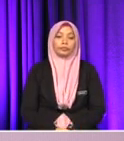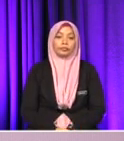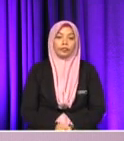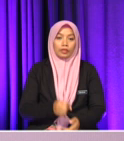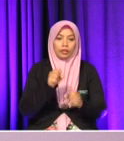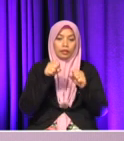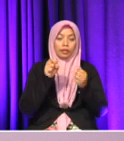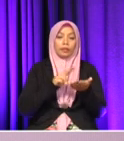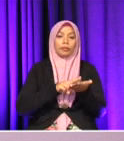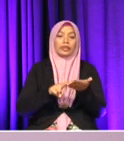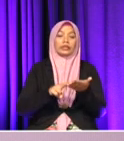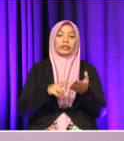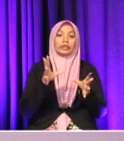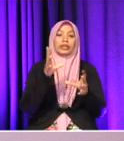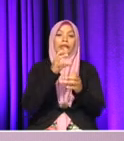ini